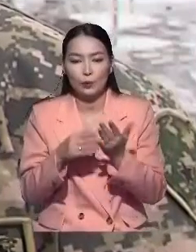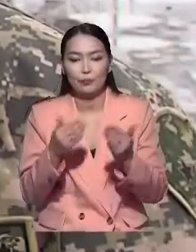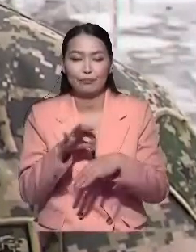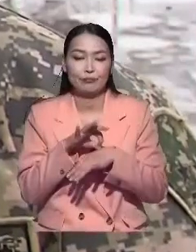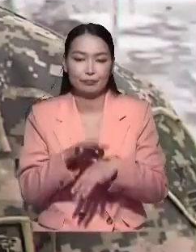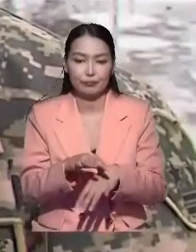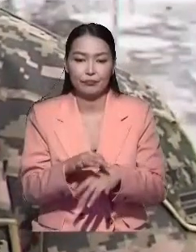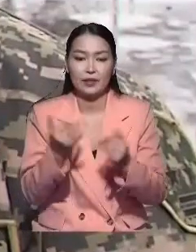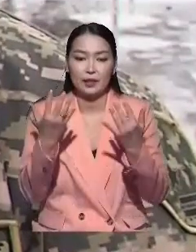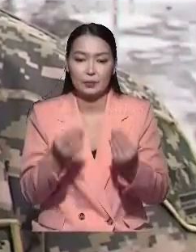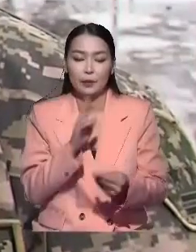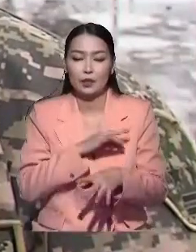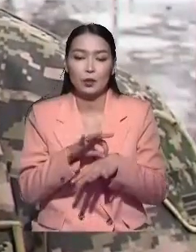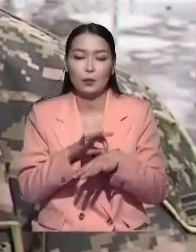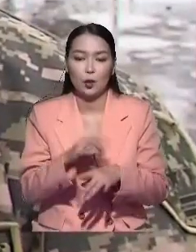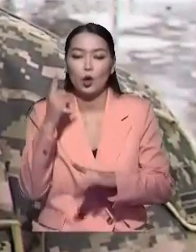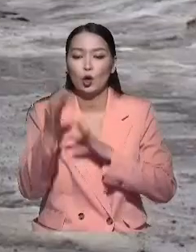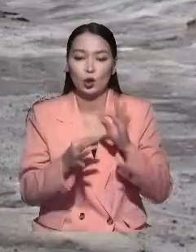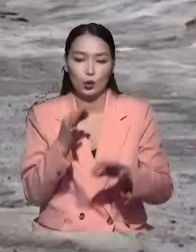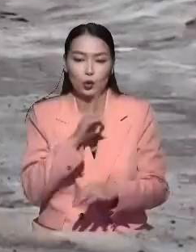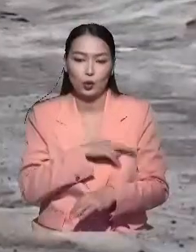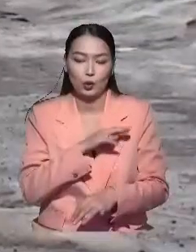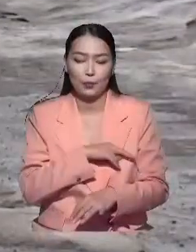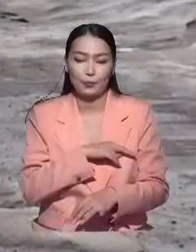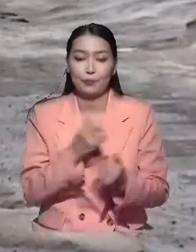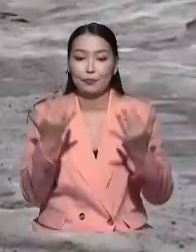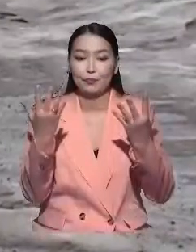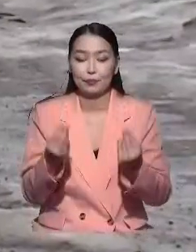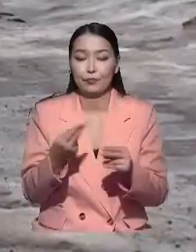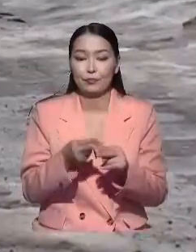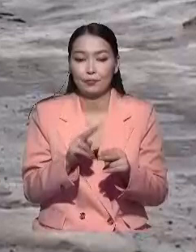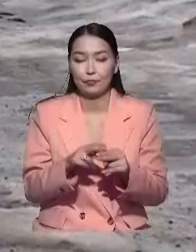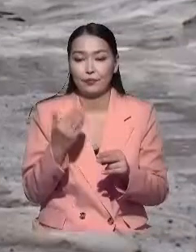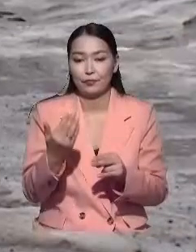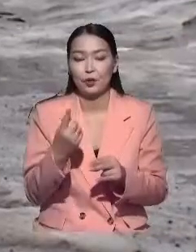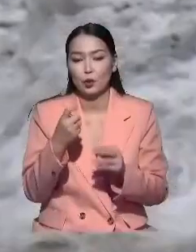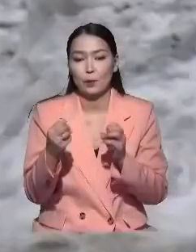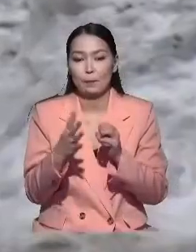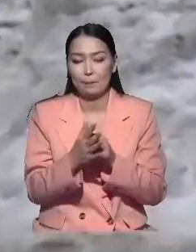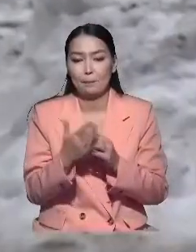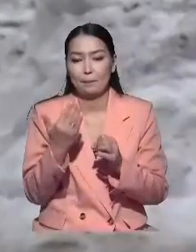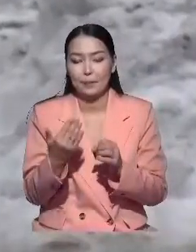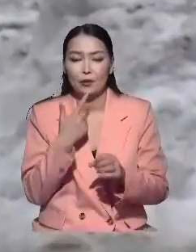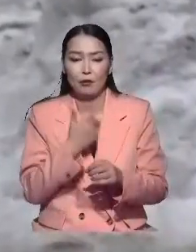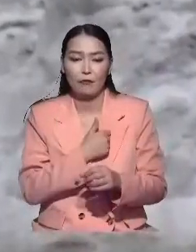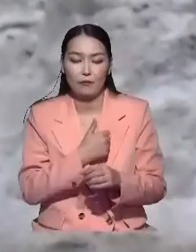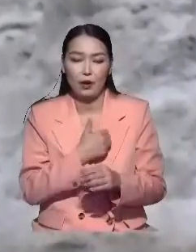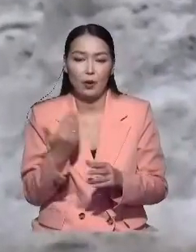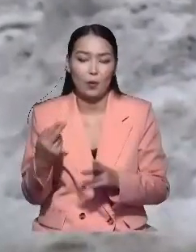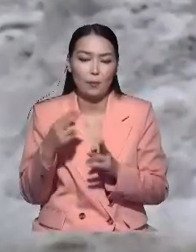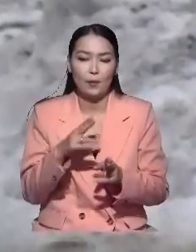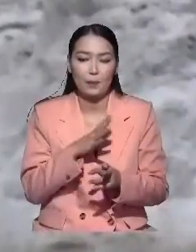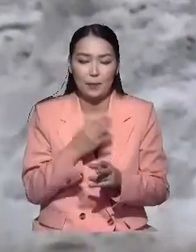откачка. Данные работы производятся в круглосуточном режиме. На сегодняшний день откачано более 115 тысяч кубометров воды, сообщили также